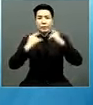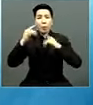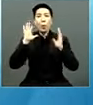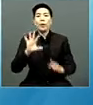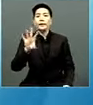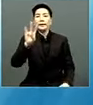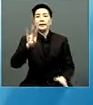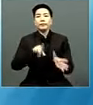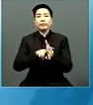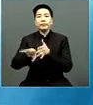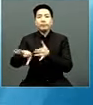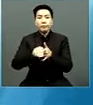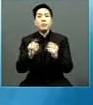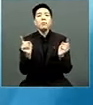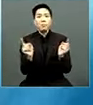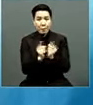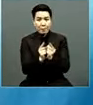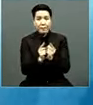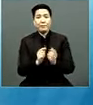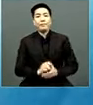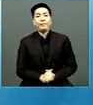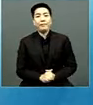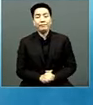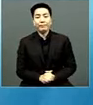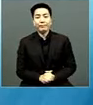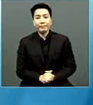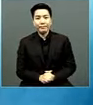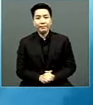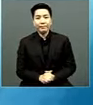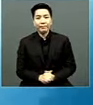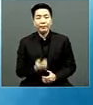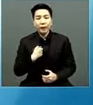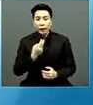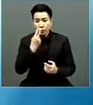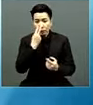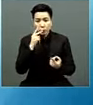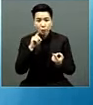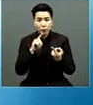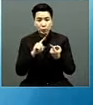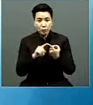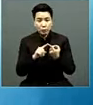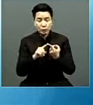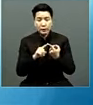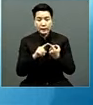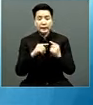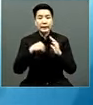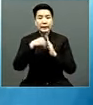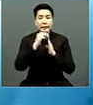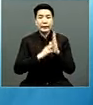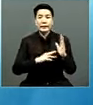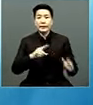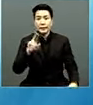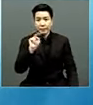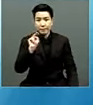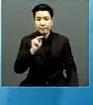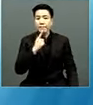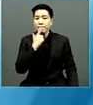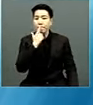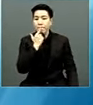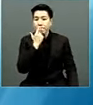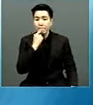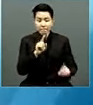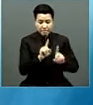ครับครับไปดูว่าการกระจายตัวนะครับของกราฟสีน้ำเงินกับสีแดงที่